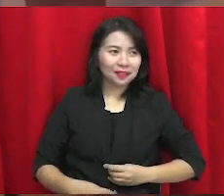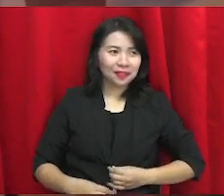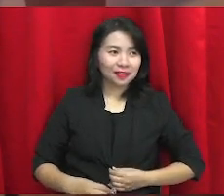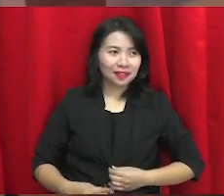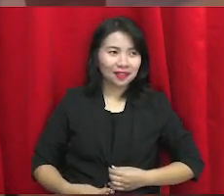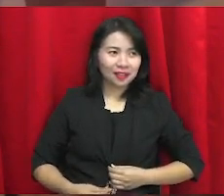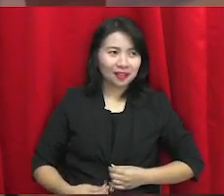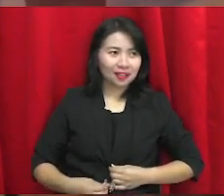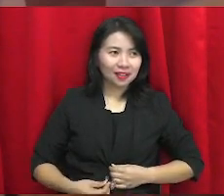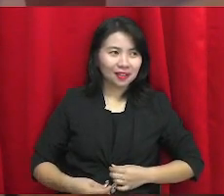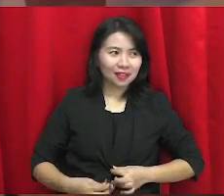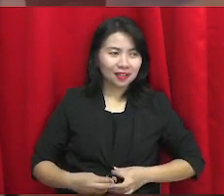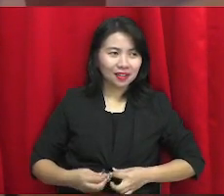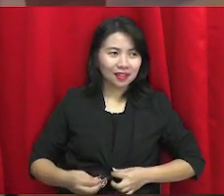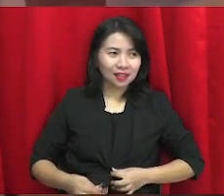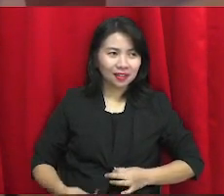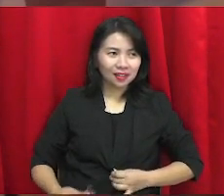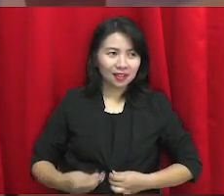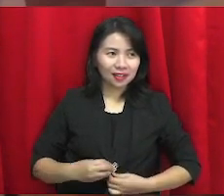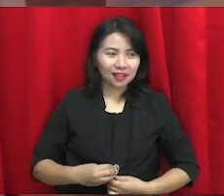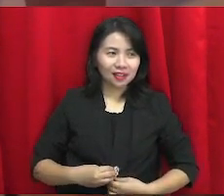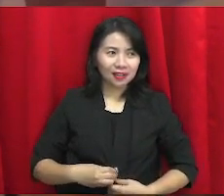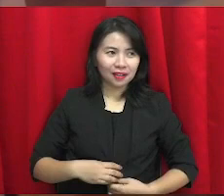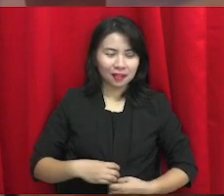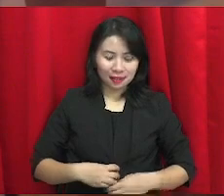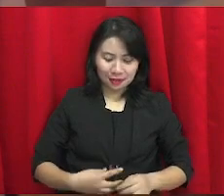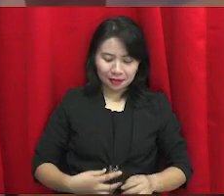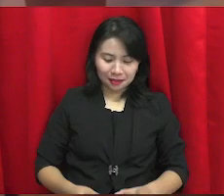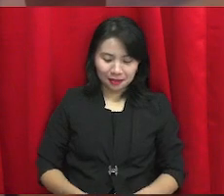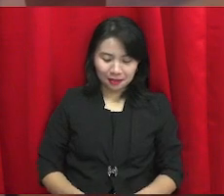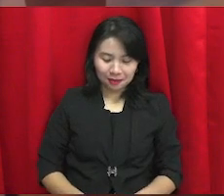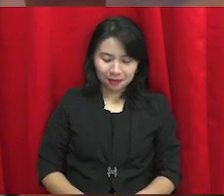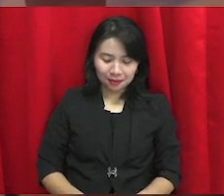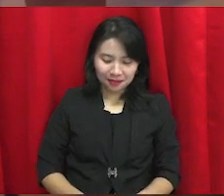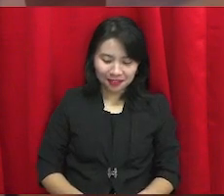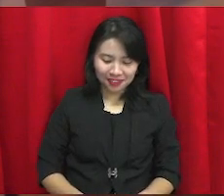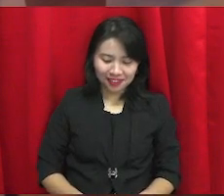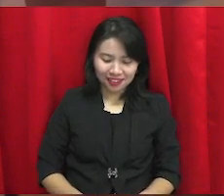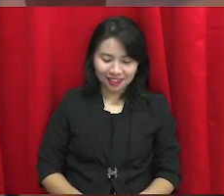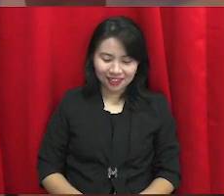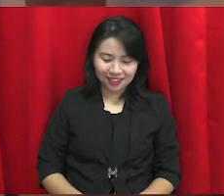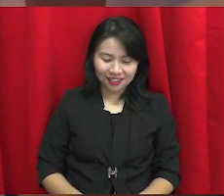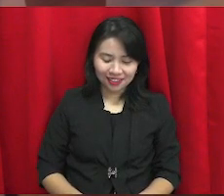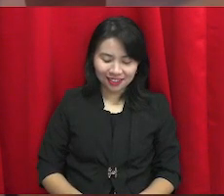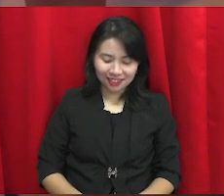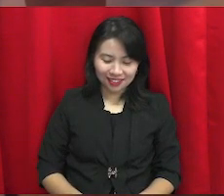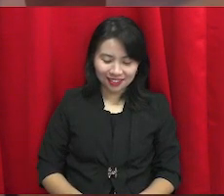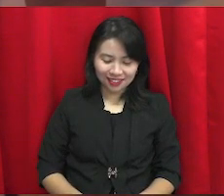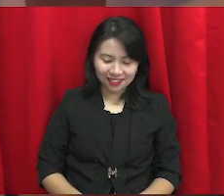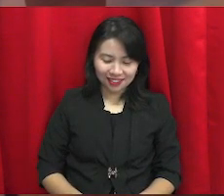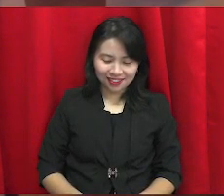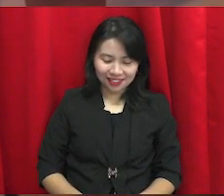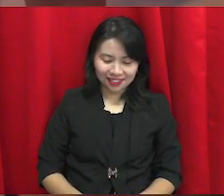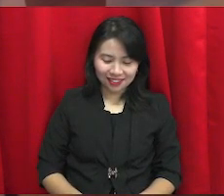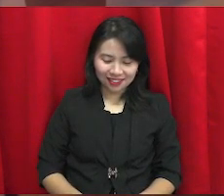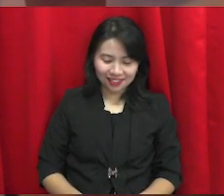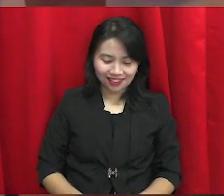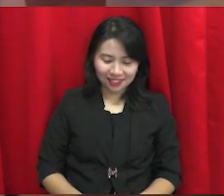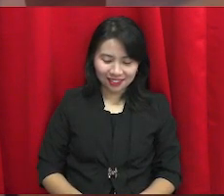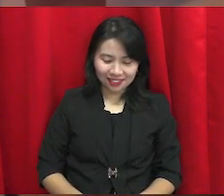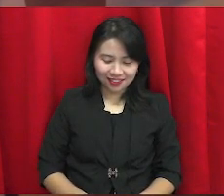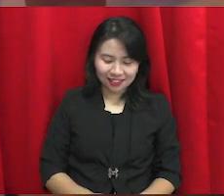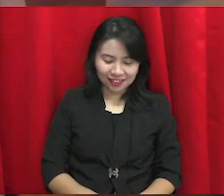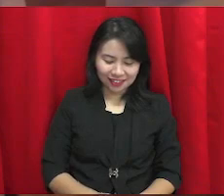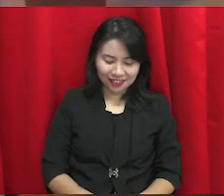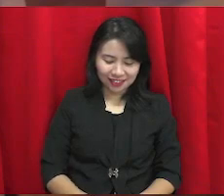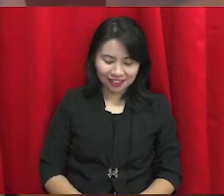Hindi, may gagawin ka. Si Maki kasi hindi dito. Gagawin ka eh. Yeah. De, pero yun nga po yung pinag-uusapan. Go ahead,